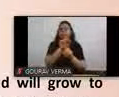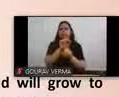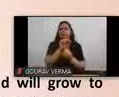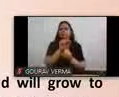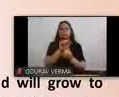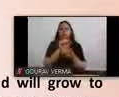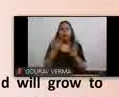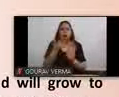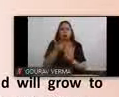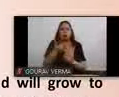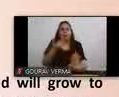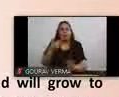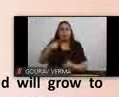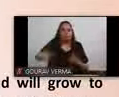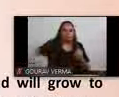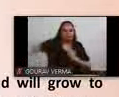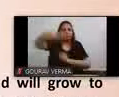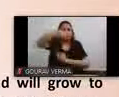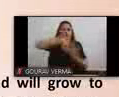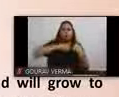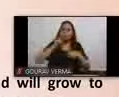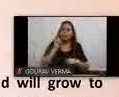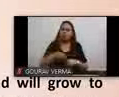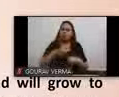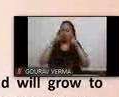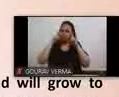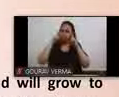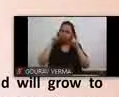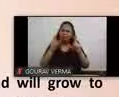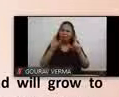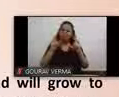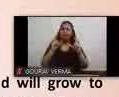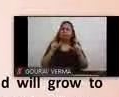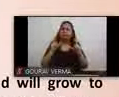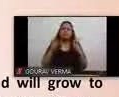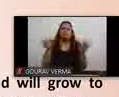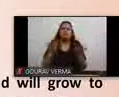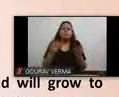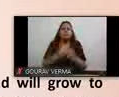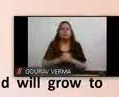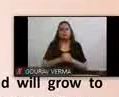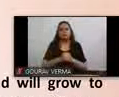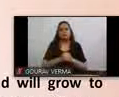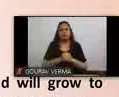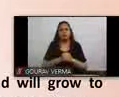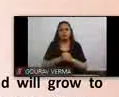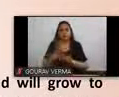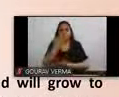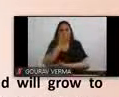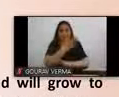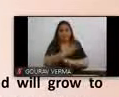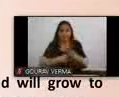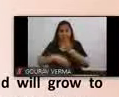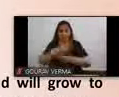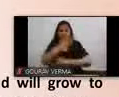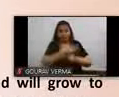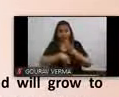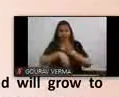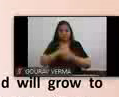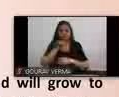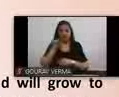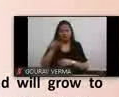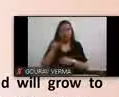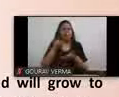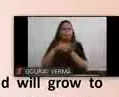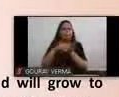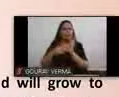careful about this when we cite such cases, because disability is not a disease.